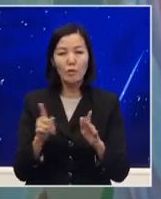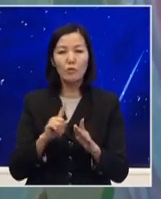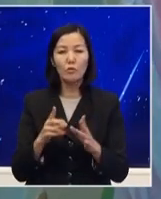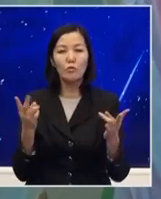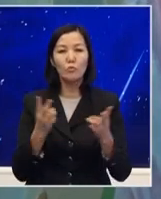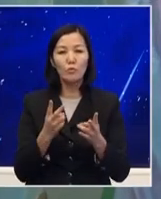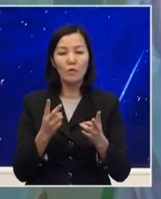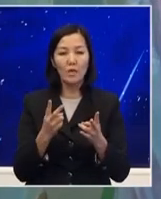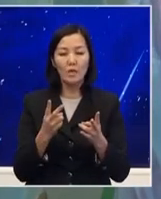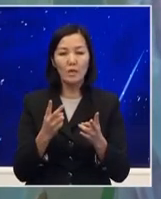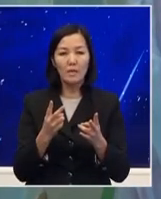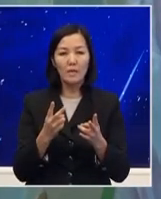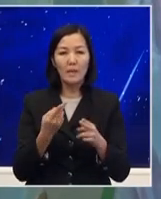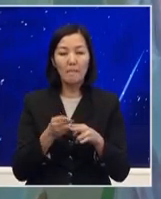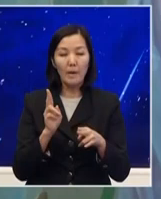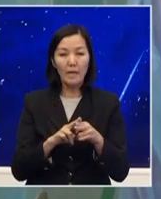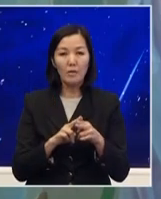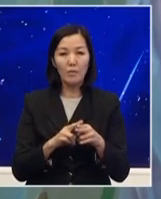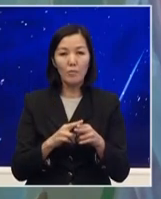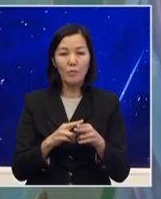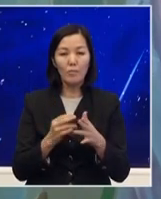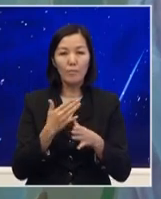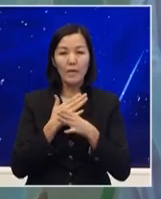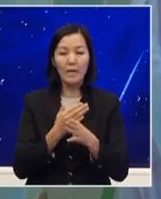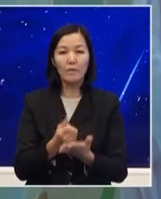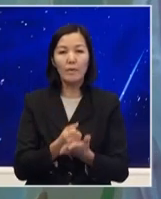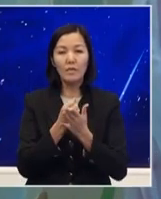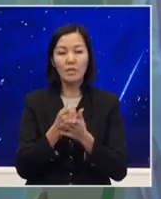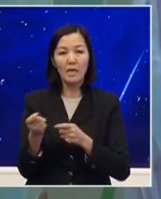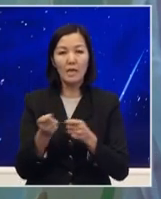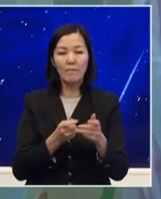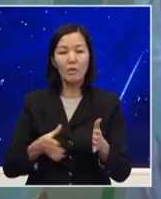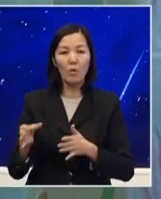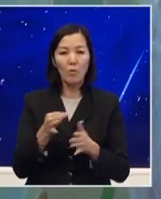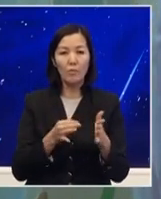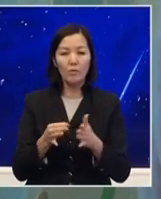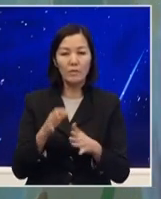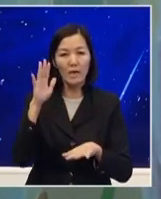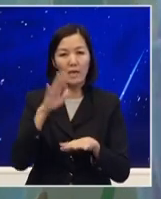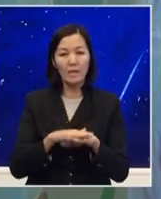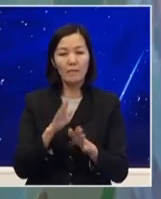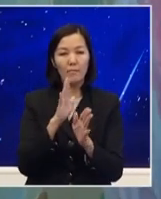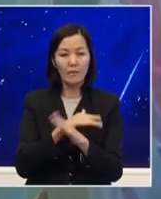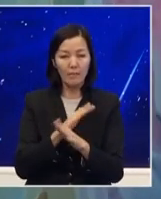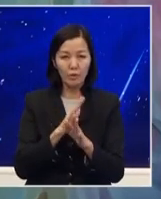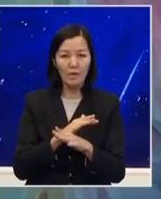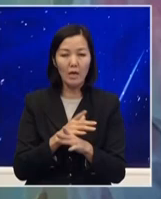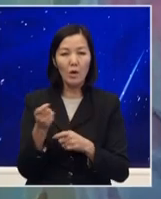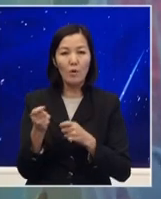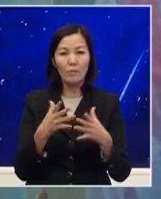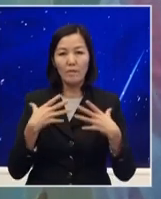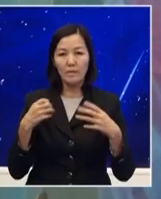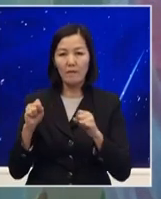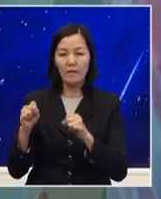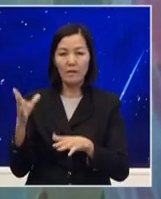какие препараты. И поэтому благодаря поддержке акимата области, акима города Капчагая, управления